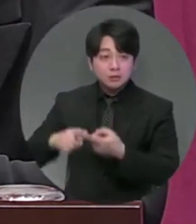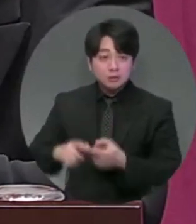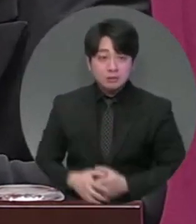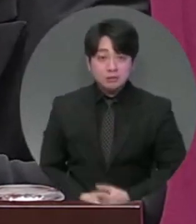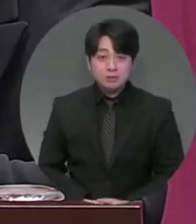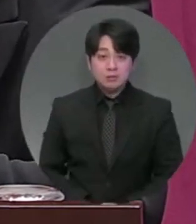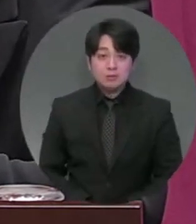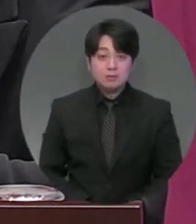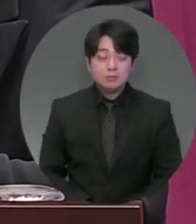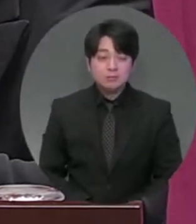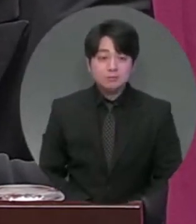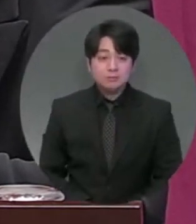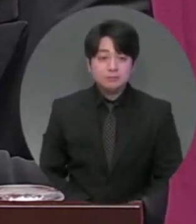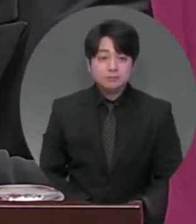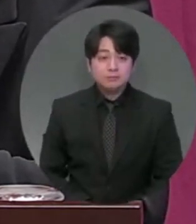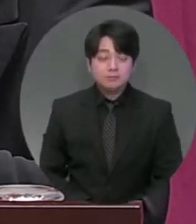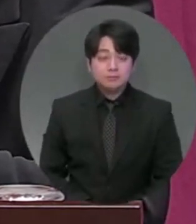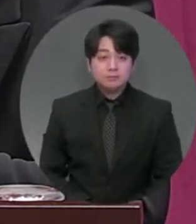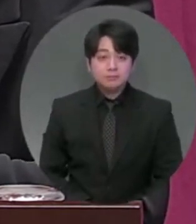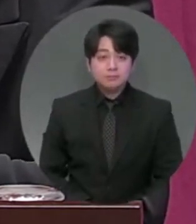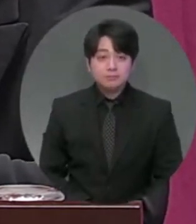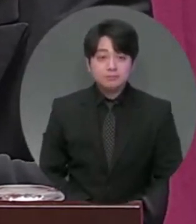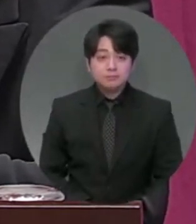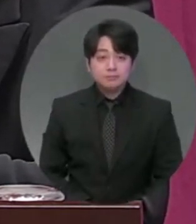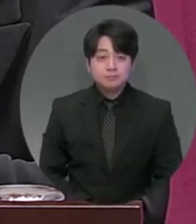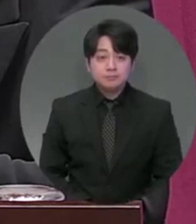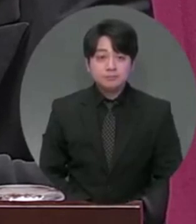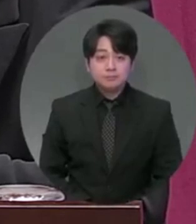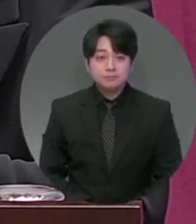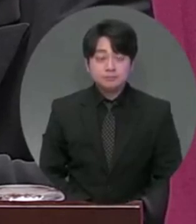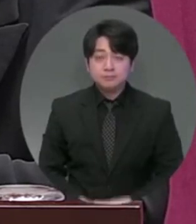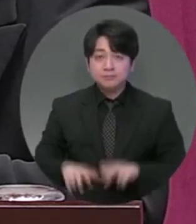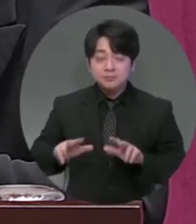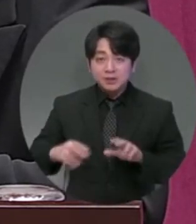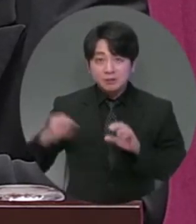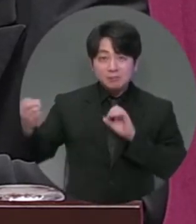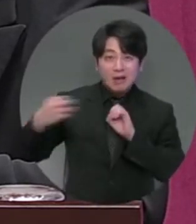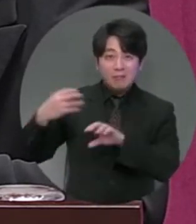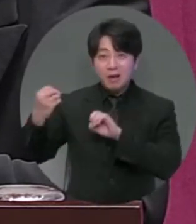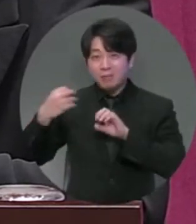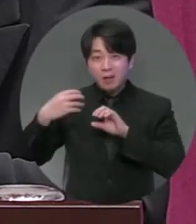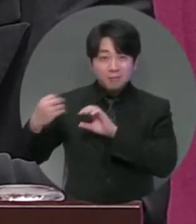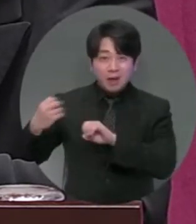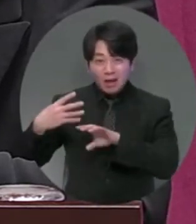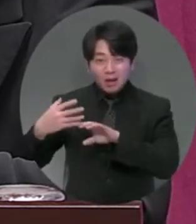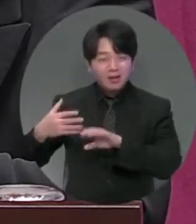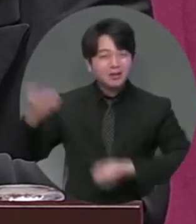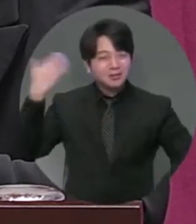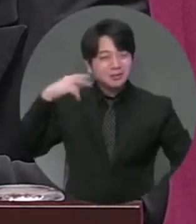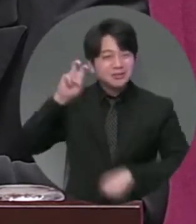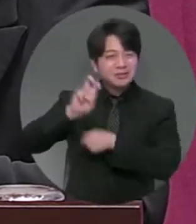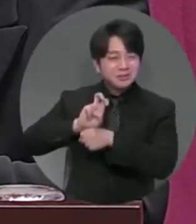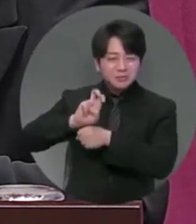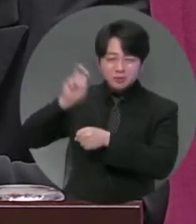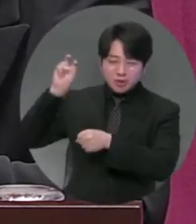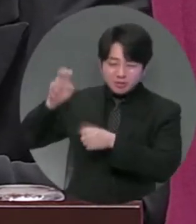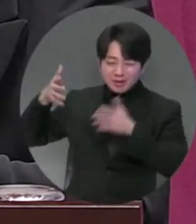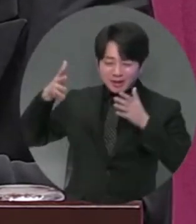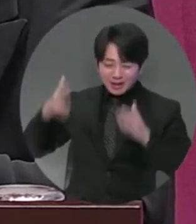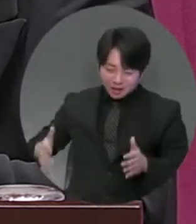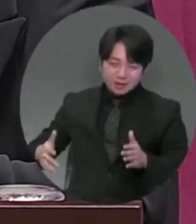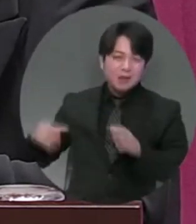때문에 사실 이런 공방을 하면서 20년 동안 멈춰 있었거든요 저는 좀 나아가는 이야기를 하고